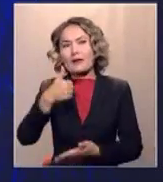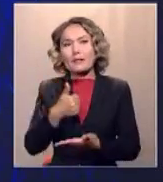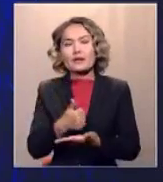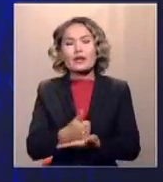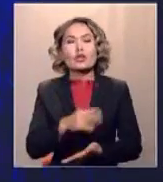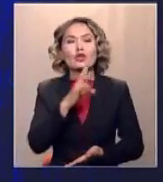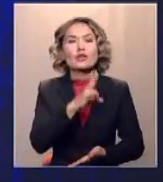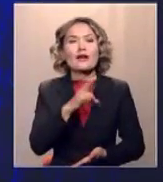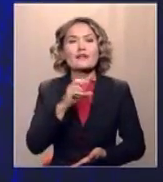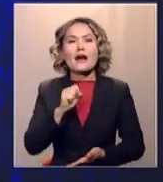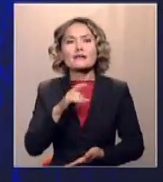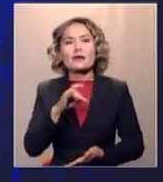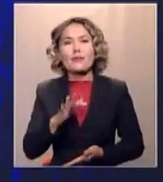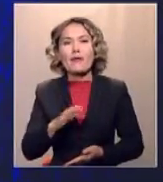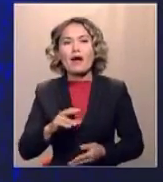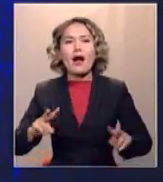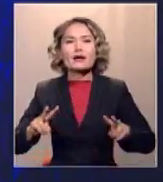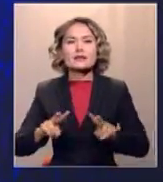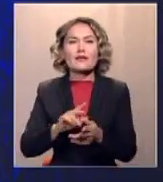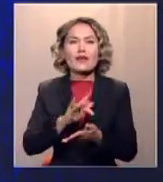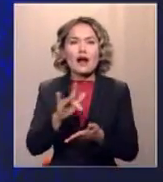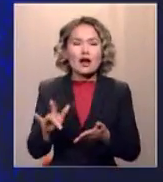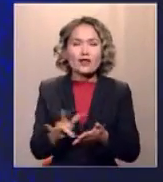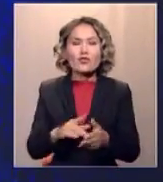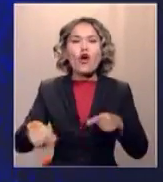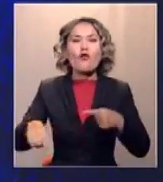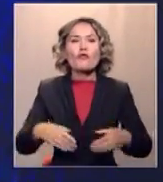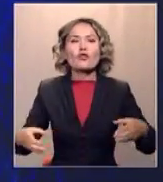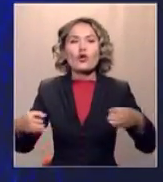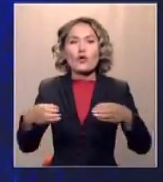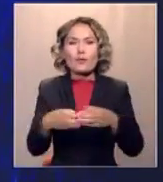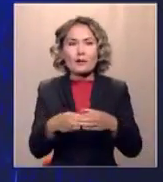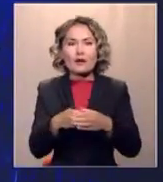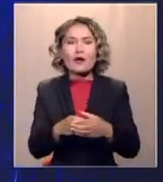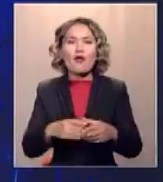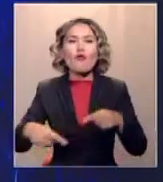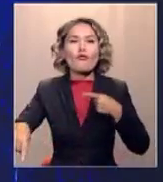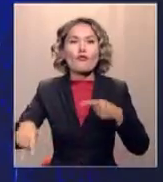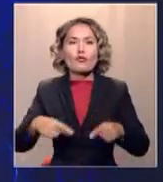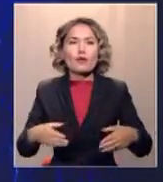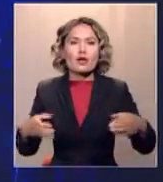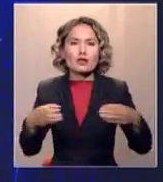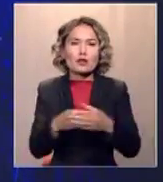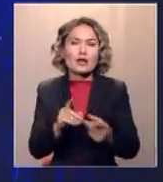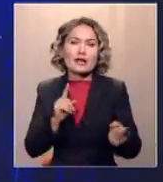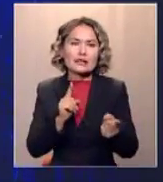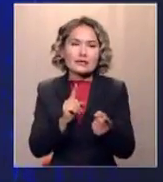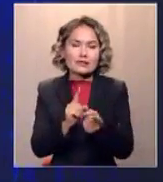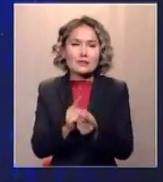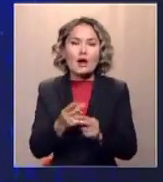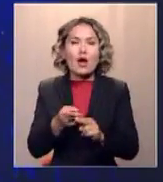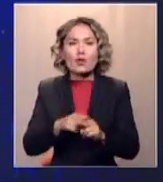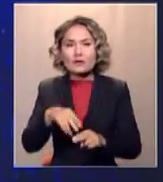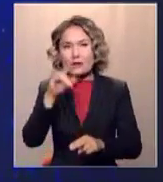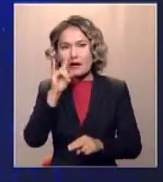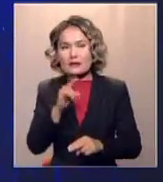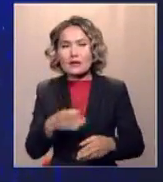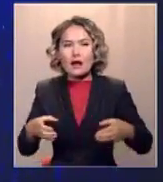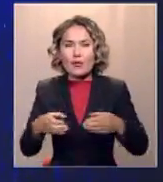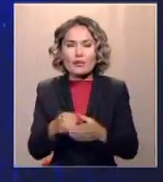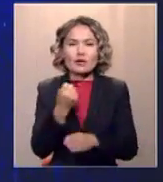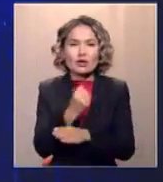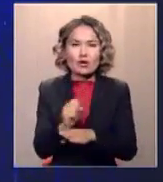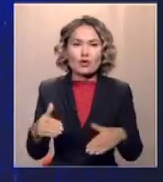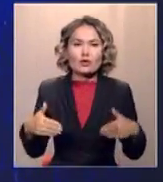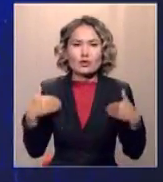мемлекет басшысы Нұрсұлтан Назарбаев Астана футбол клубының УЕФА чемпиондар лигасының топтық кезеңіне өтуіне орай құттықтау жолдады. Елбасы